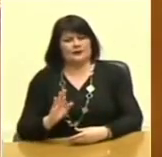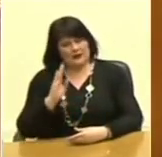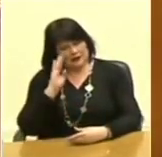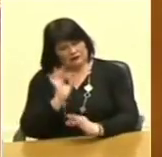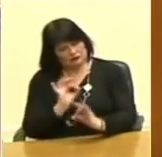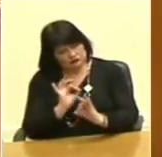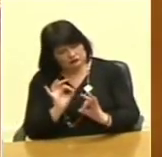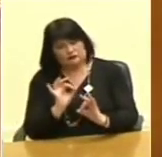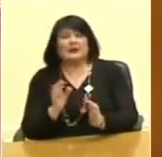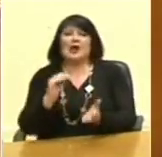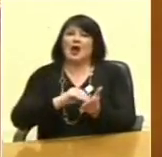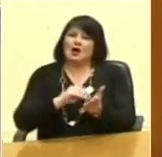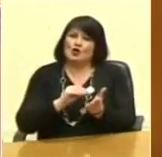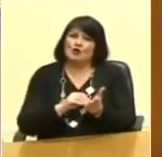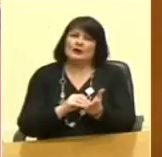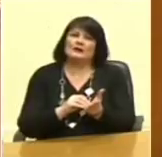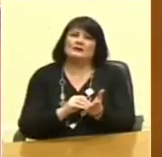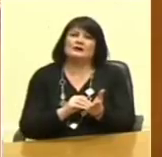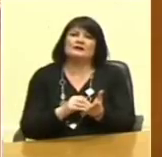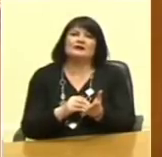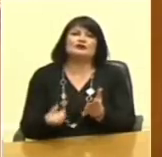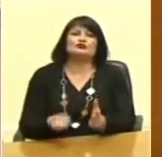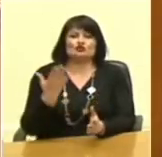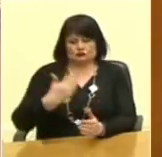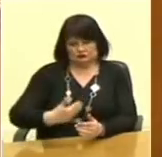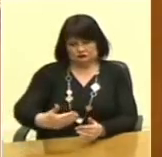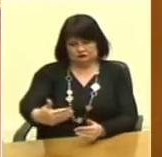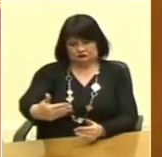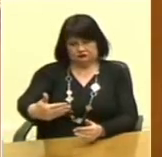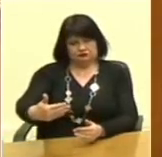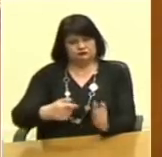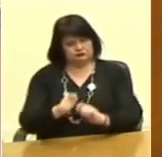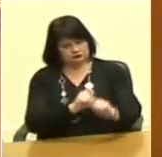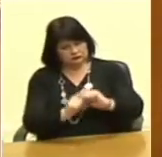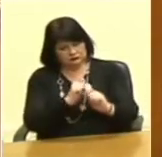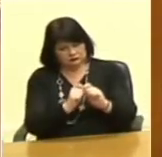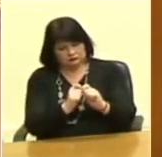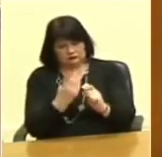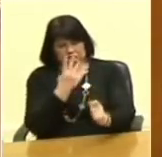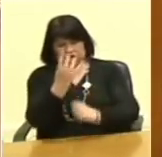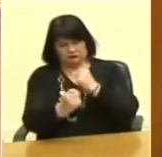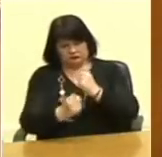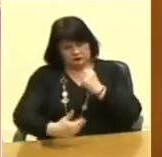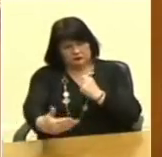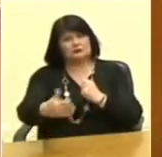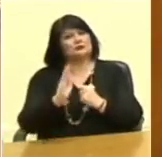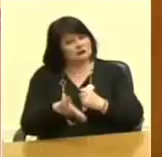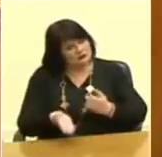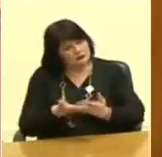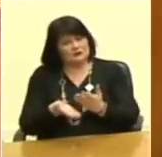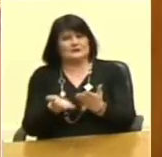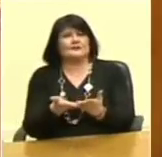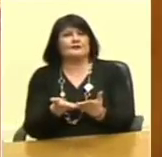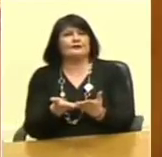και επίσης αυτές οι νέες αρχές, την επόμενη τετραετία, πενταετία, θα έχουν να συμβάλλουν αποφασιστικά